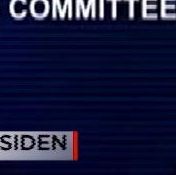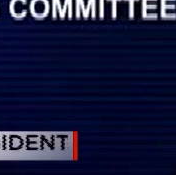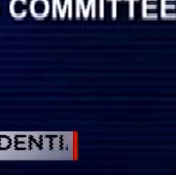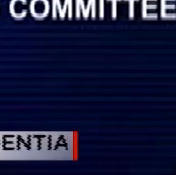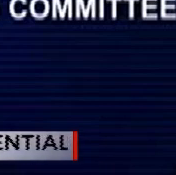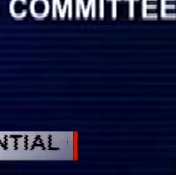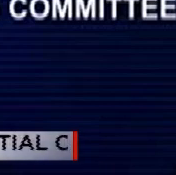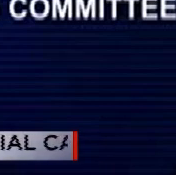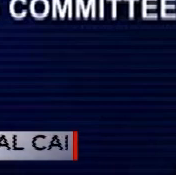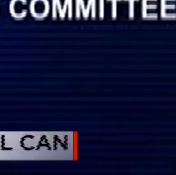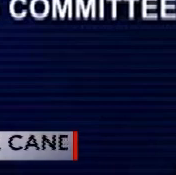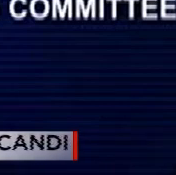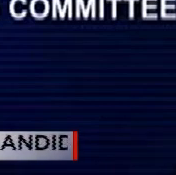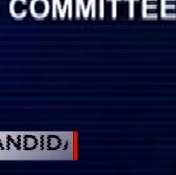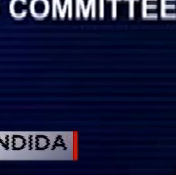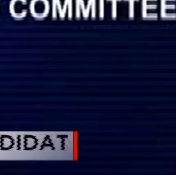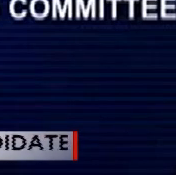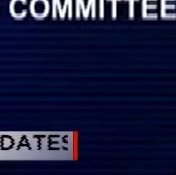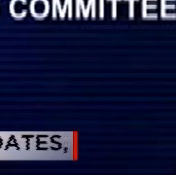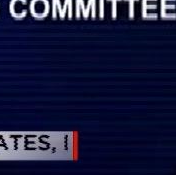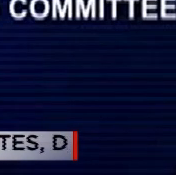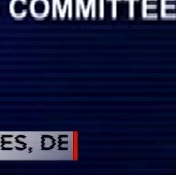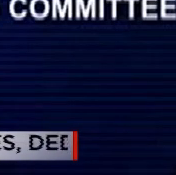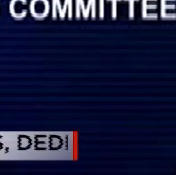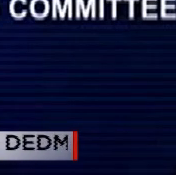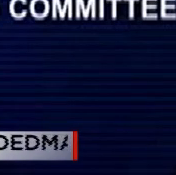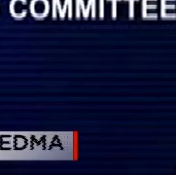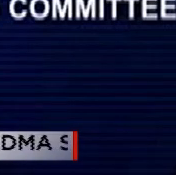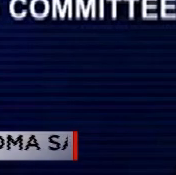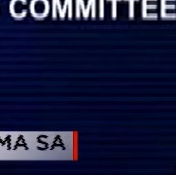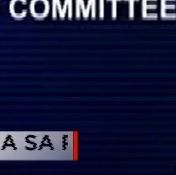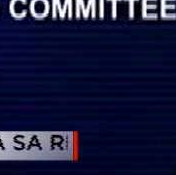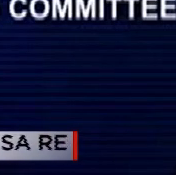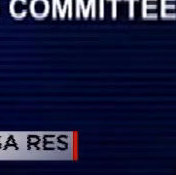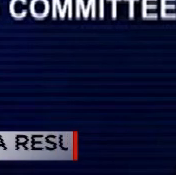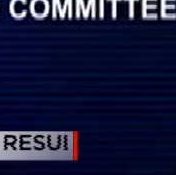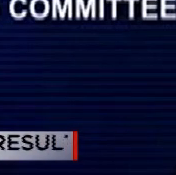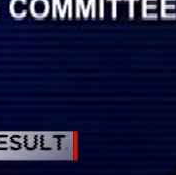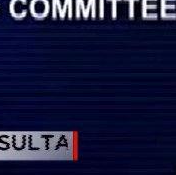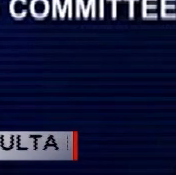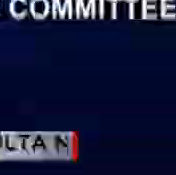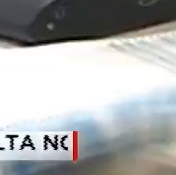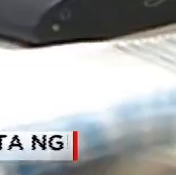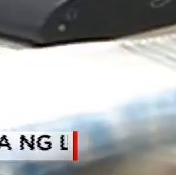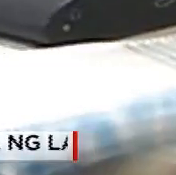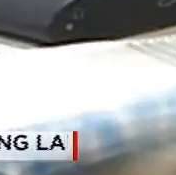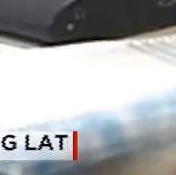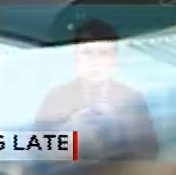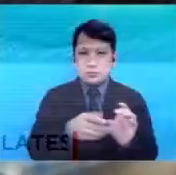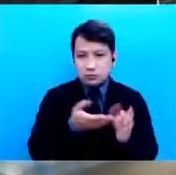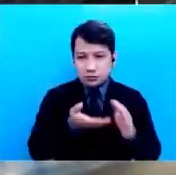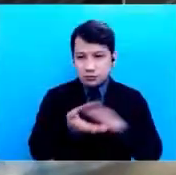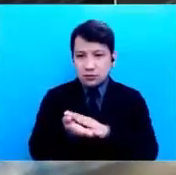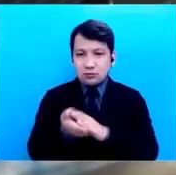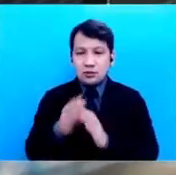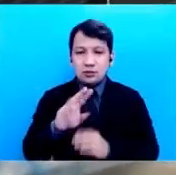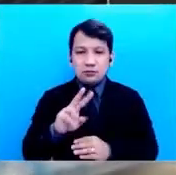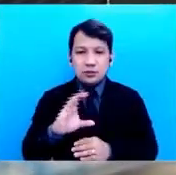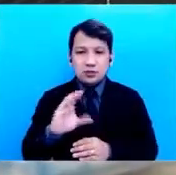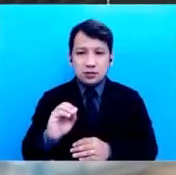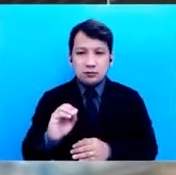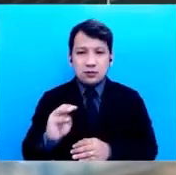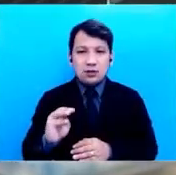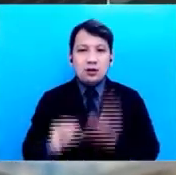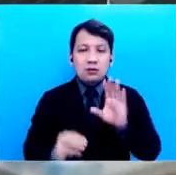okay, the verifier will feed the ballot into the VCM. Sa nasa 49